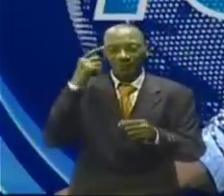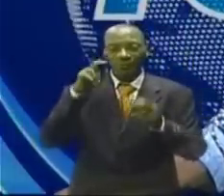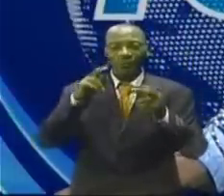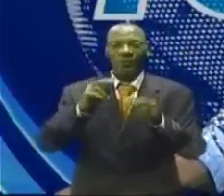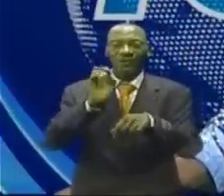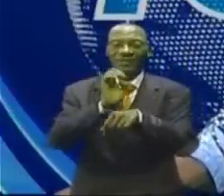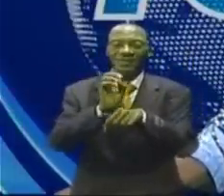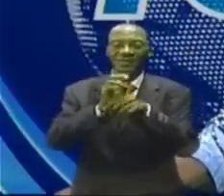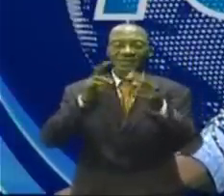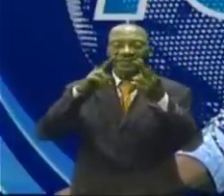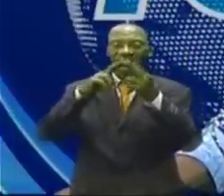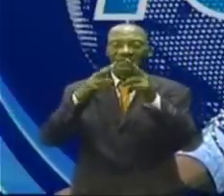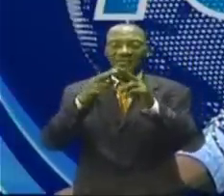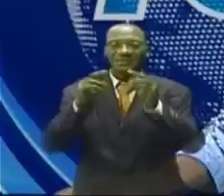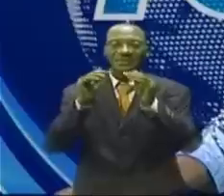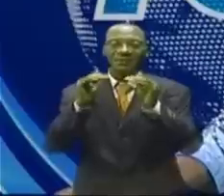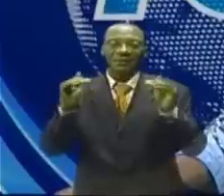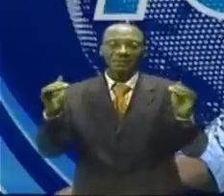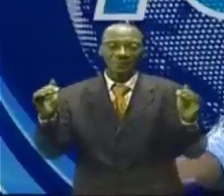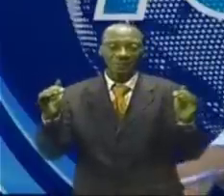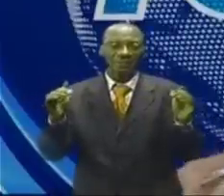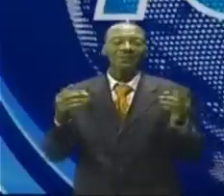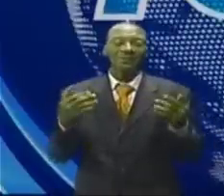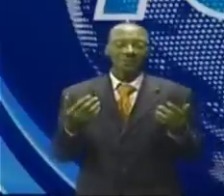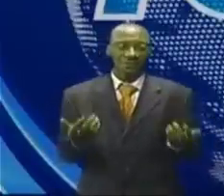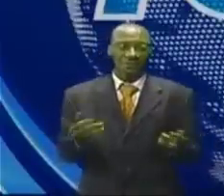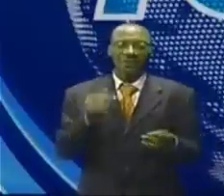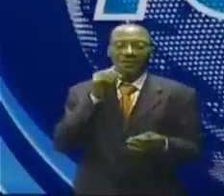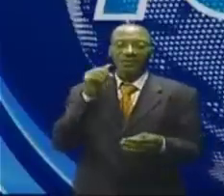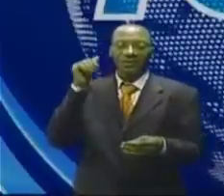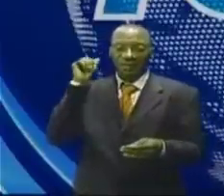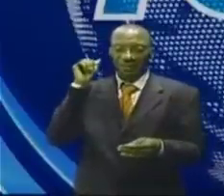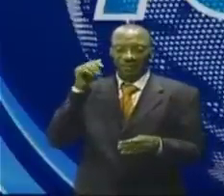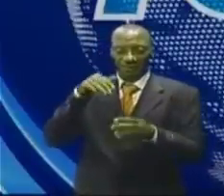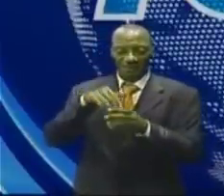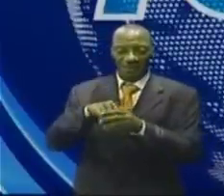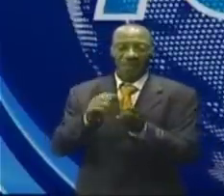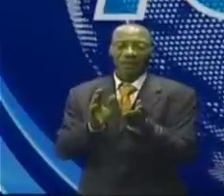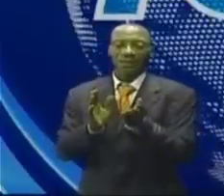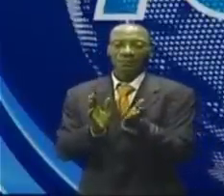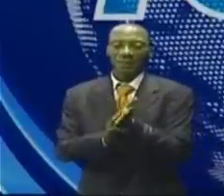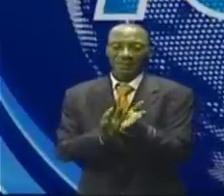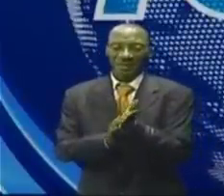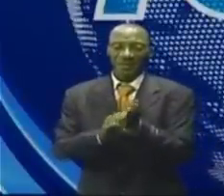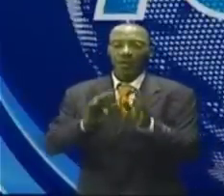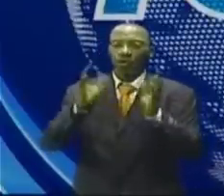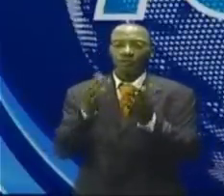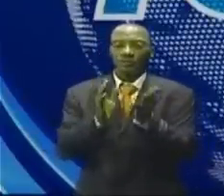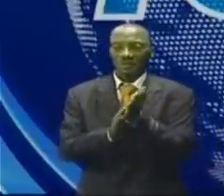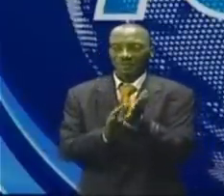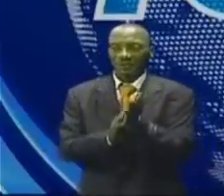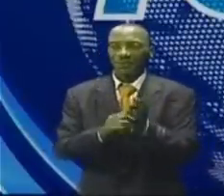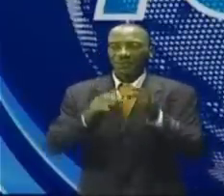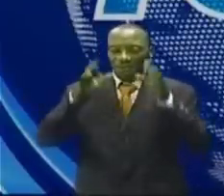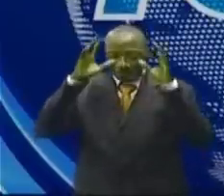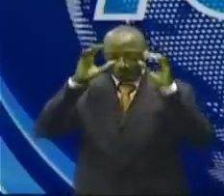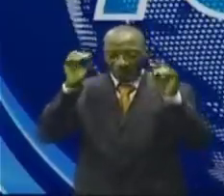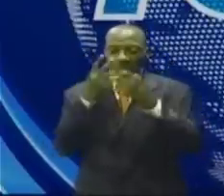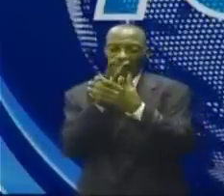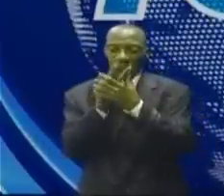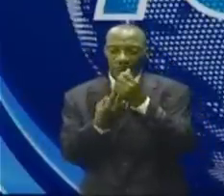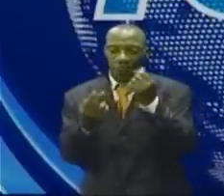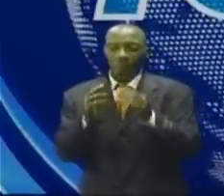l'église Philadelphie. Il a été célébré hier de la commune de Bandalungwa en présence du couple présidentiel. On fait le point avec la